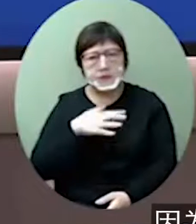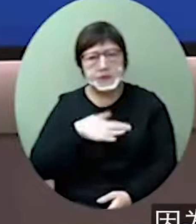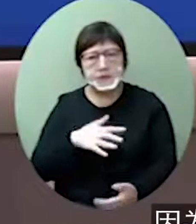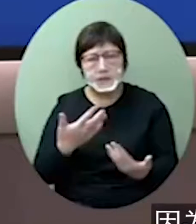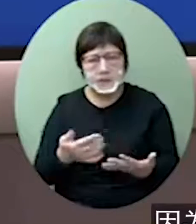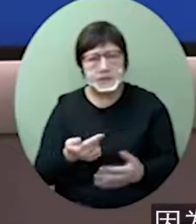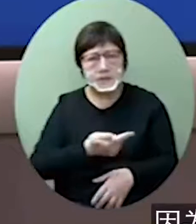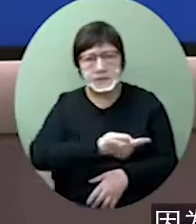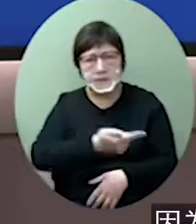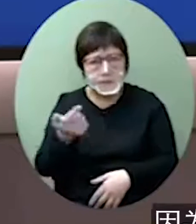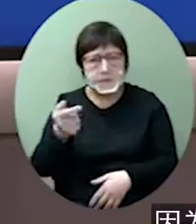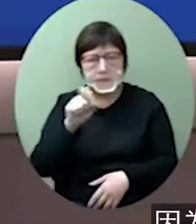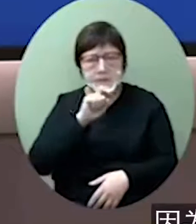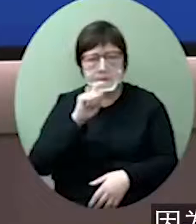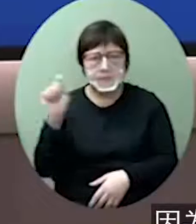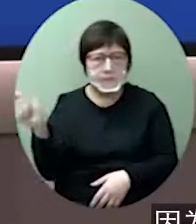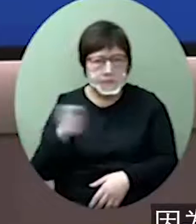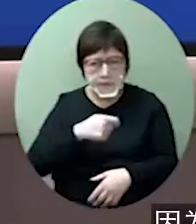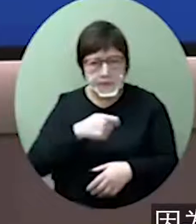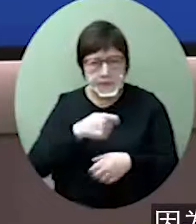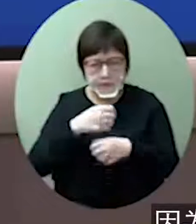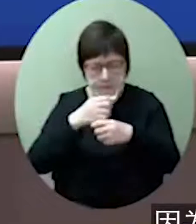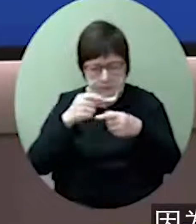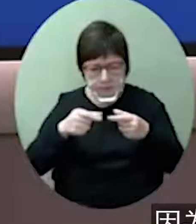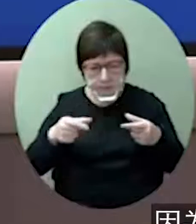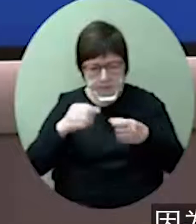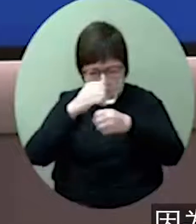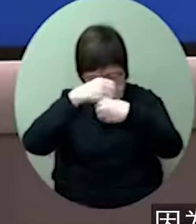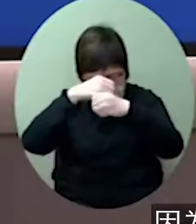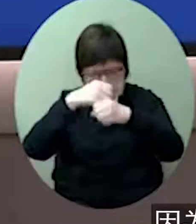家已經大量使用呢個快速抗原測試。